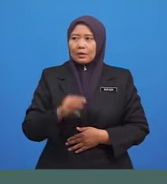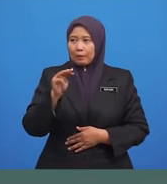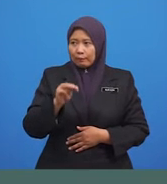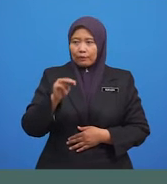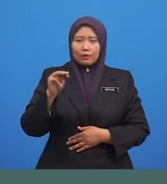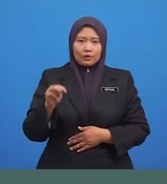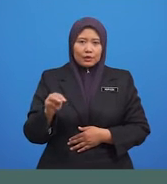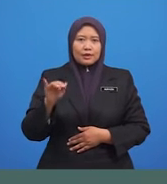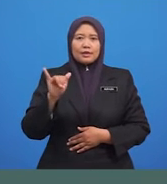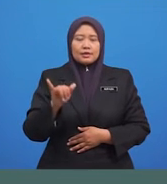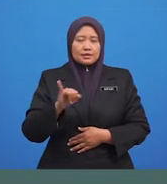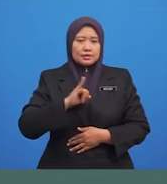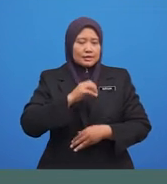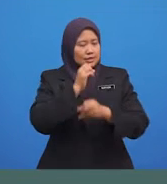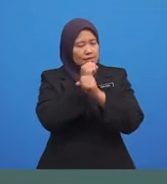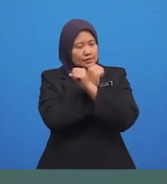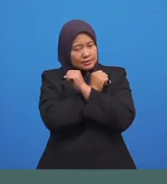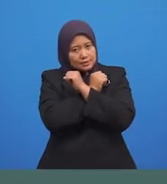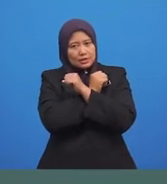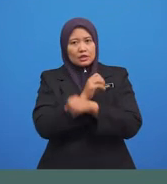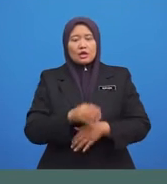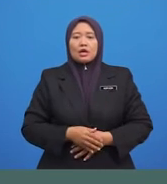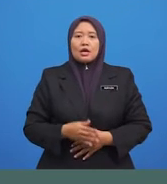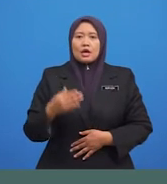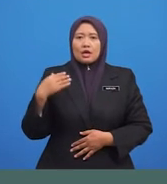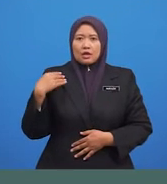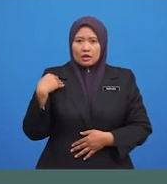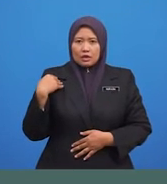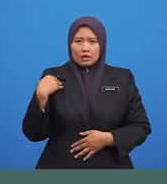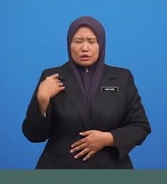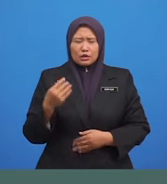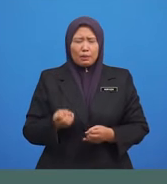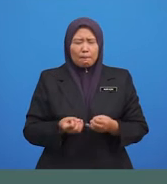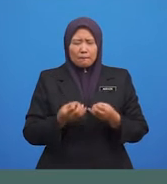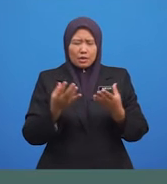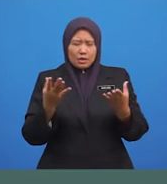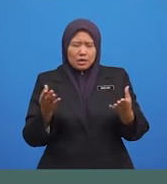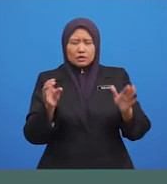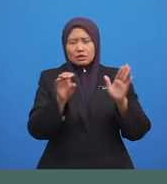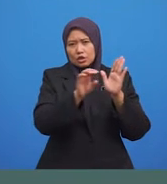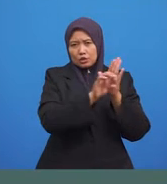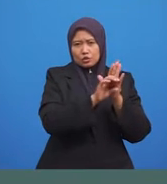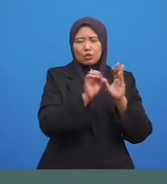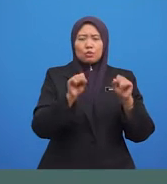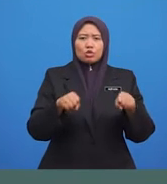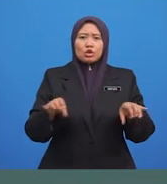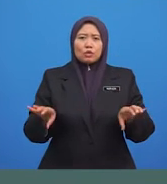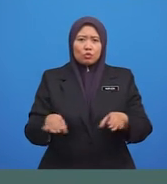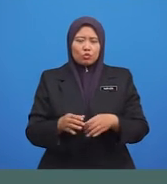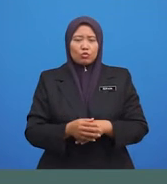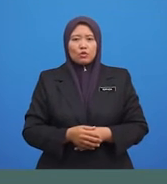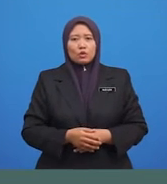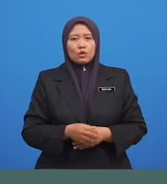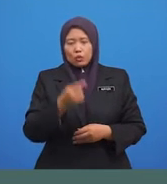Murid-murid yang cikgu sayangi, terdapat juga pelbagai contoh yang kita boleh buat anggaran